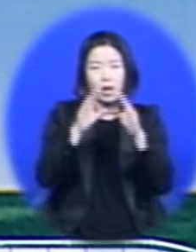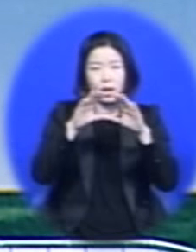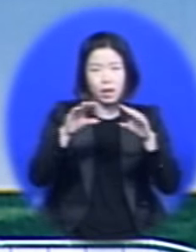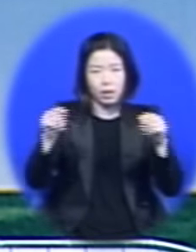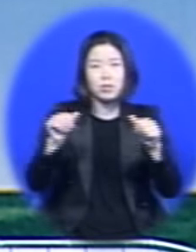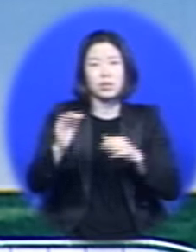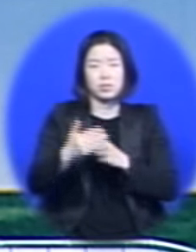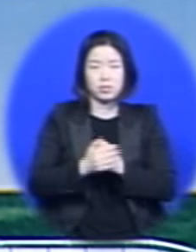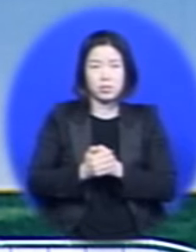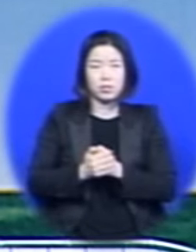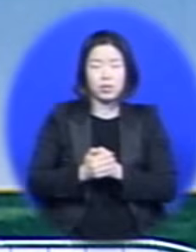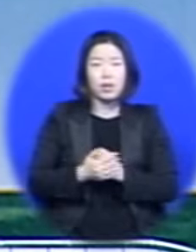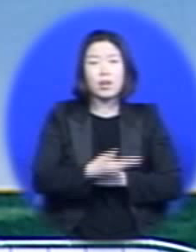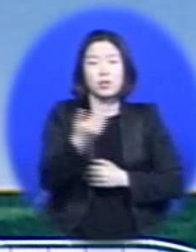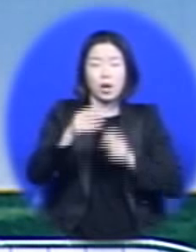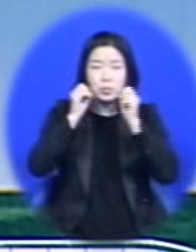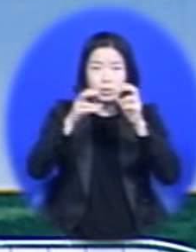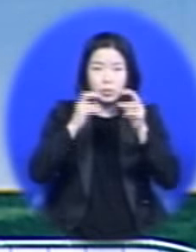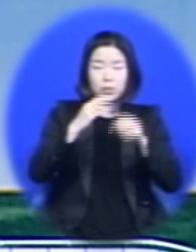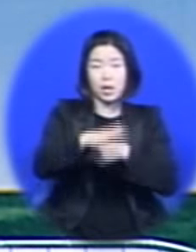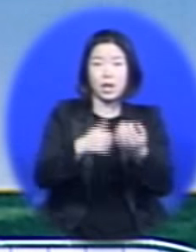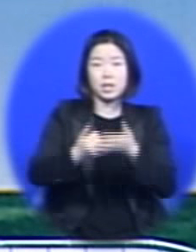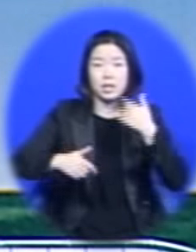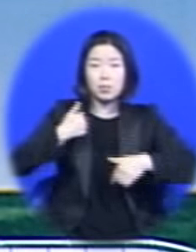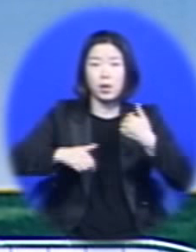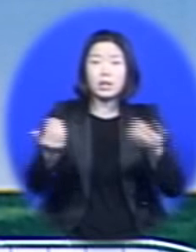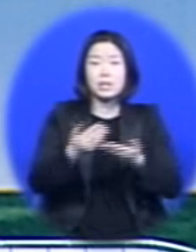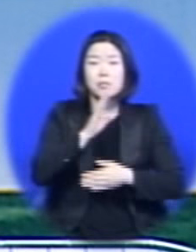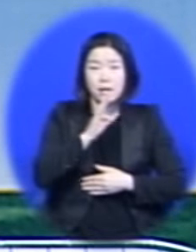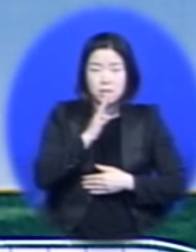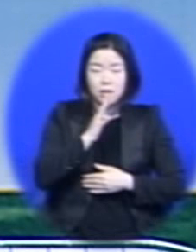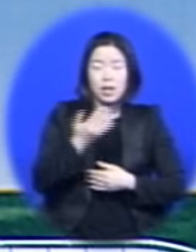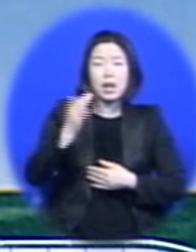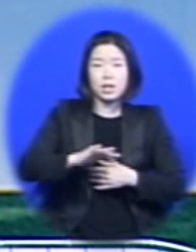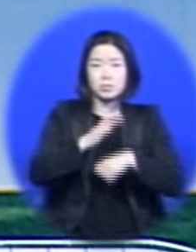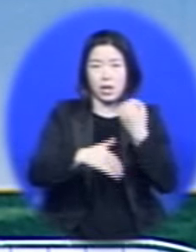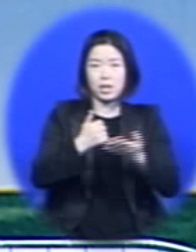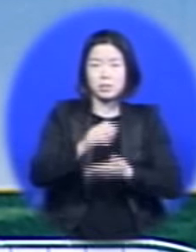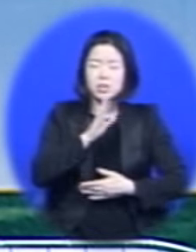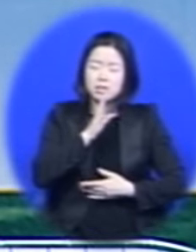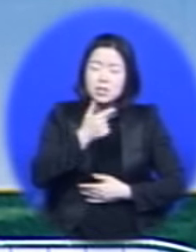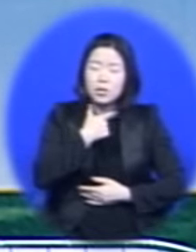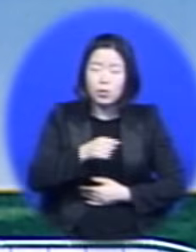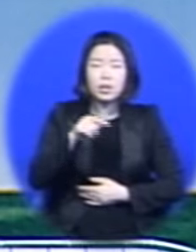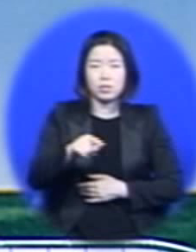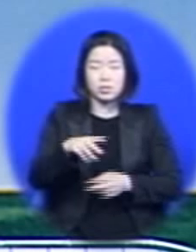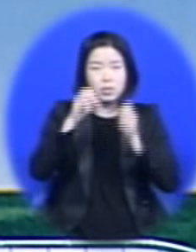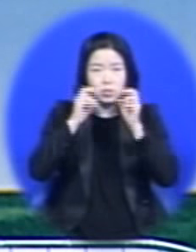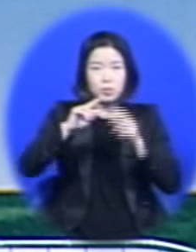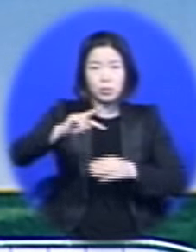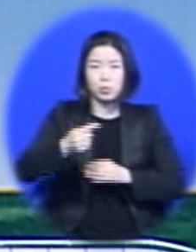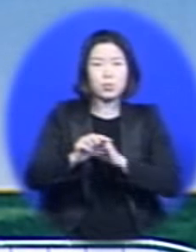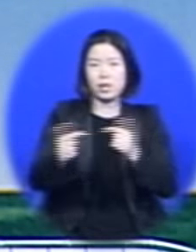여러분, 선교는 하나님이 기뻐하는 일입니다. 그러나 하나님이 진짜 원하는 것은 선교도